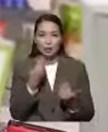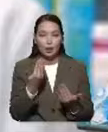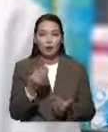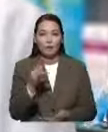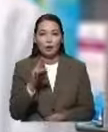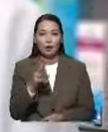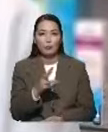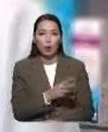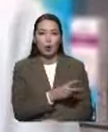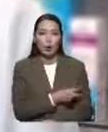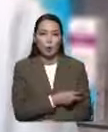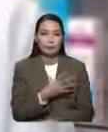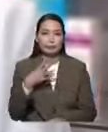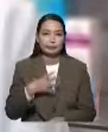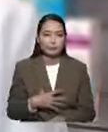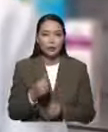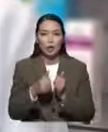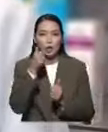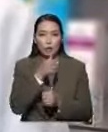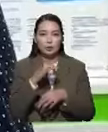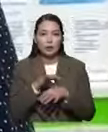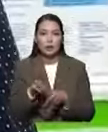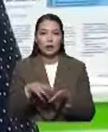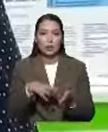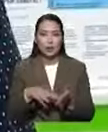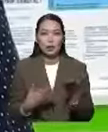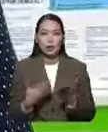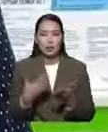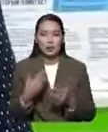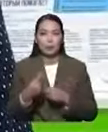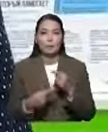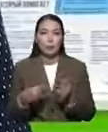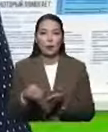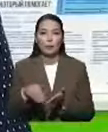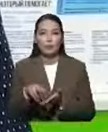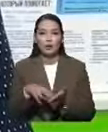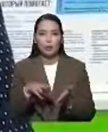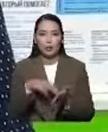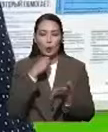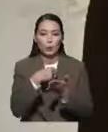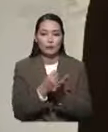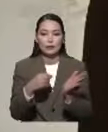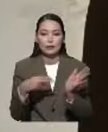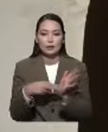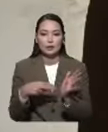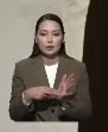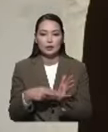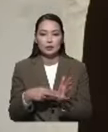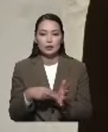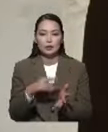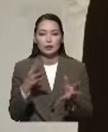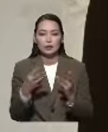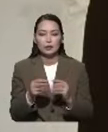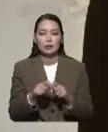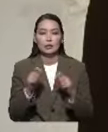компании вынуждены ежегодно проходить регистрацию или перерегистрацию утверждённой цены в результате создалась